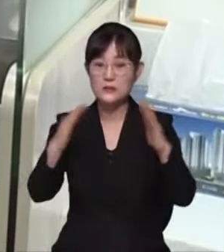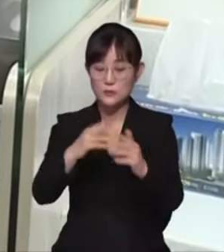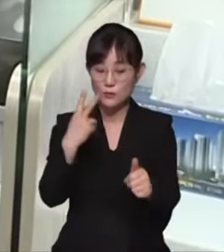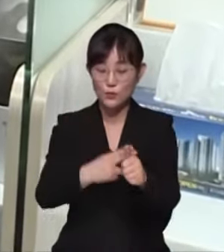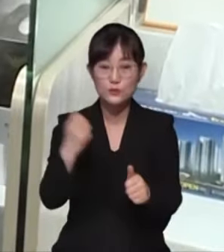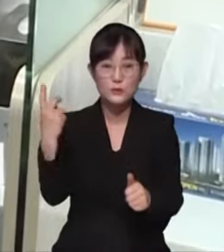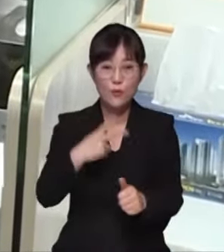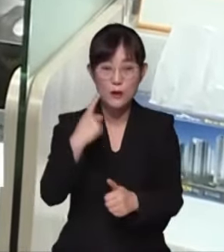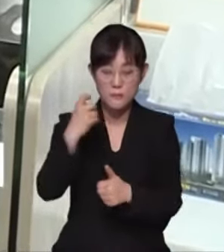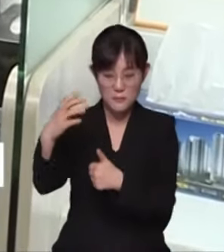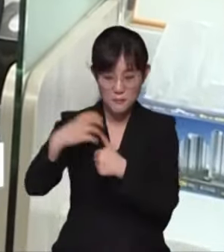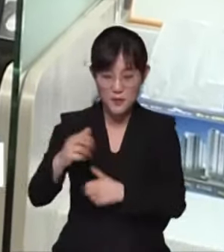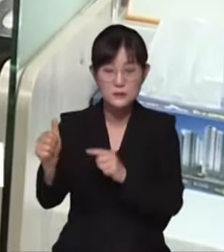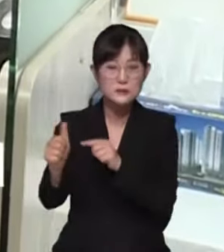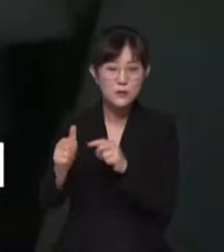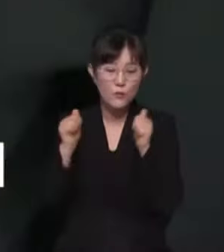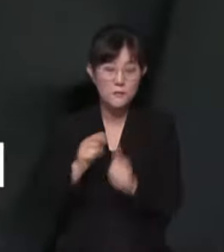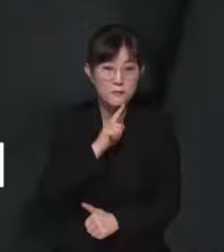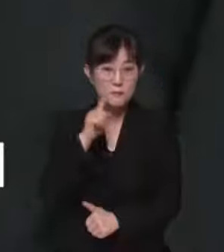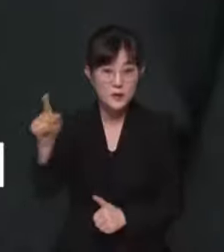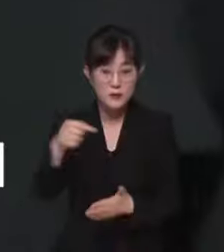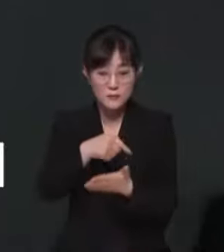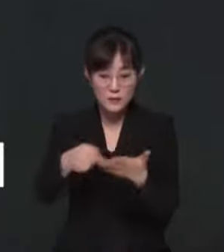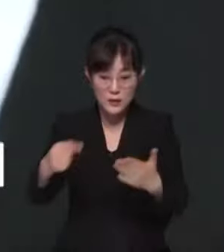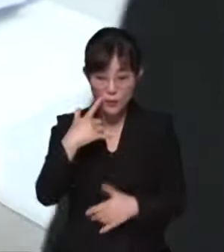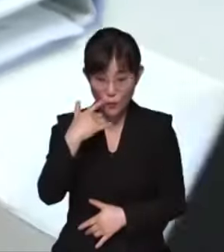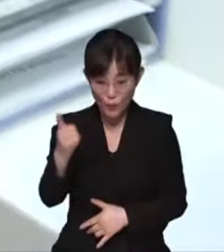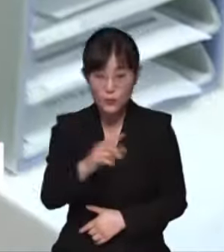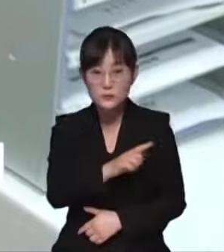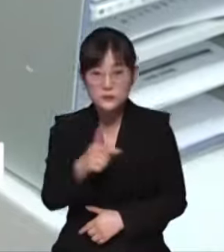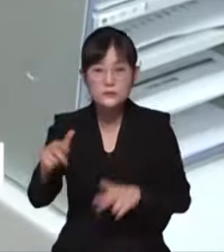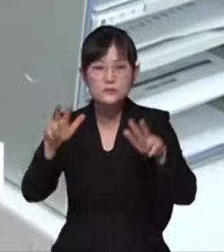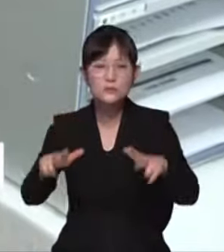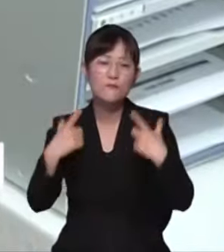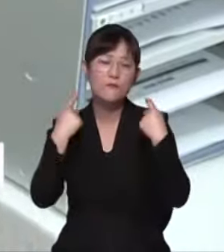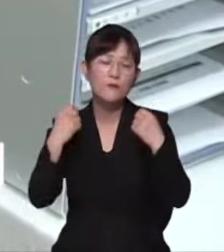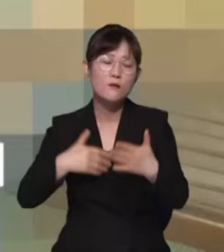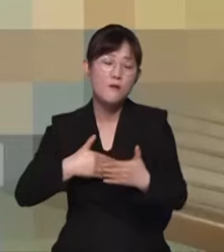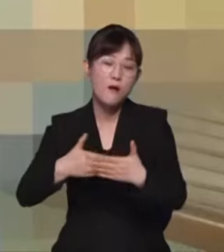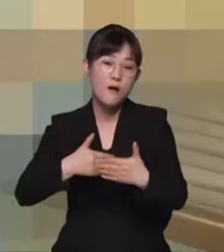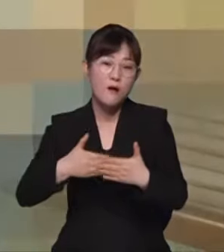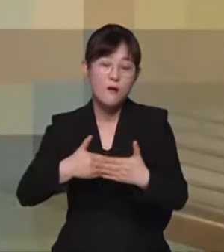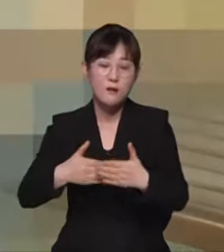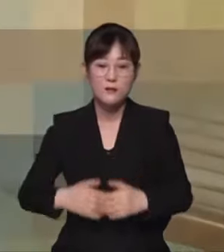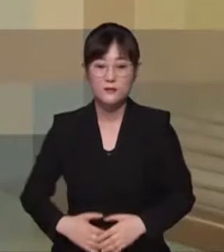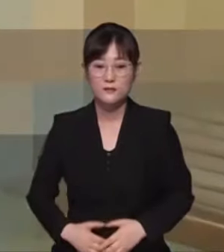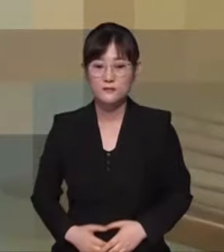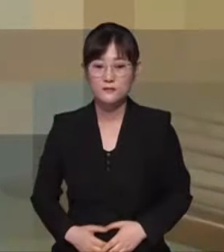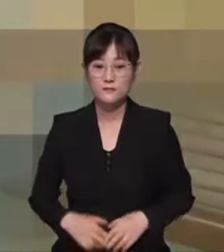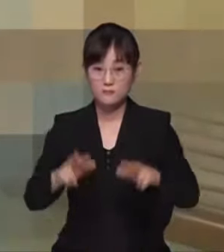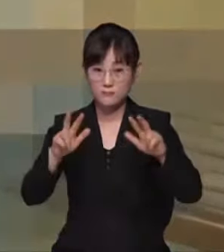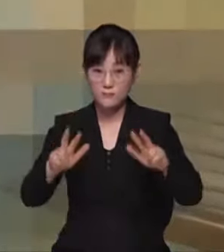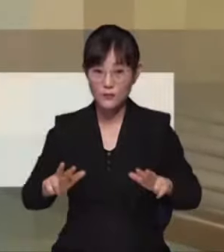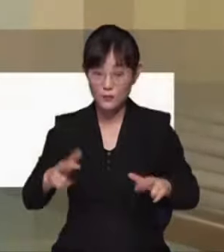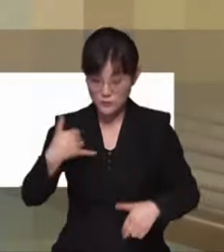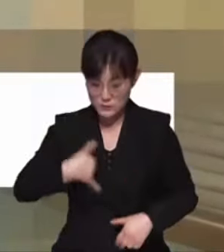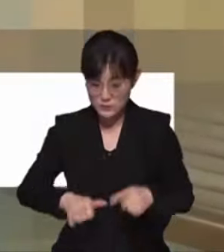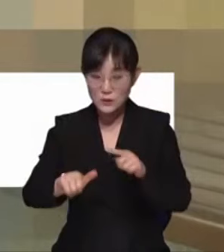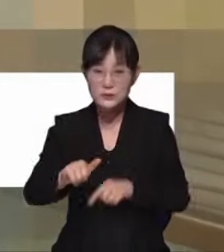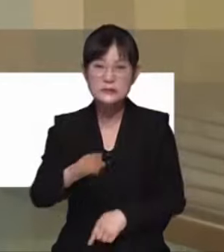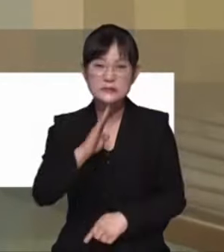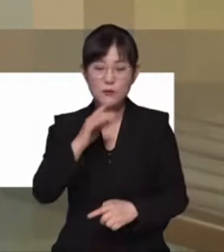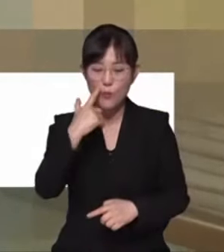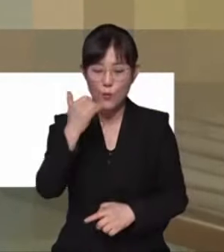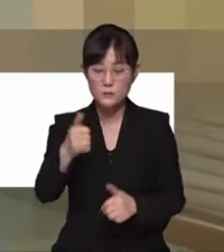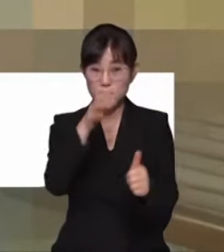교사와 협박범에 대해 고소장을 제출한 피해 부모들은 여전히 불안에 떨고 있습니다. 아직도 아이는 심장이 막혀져